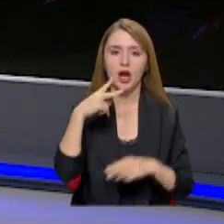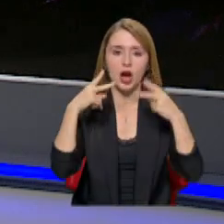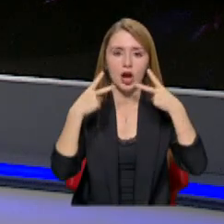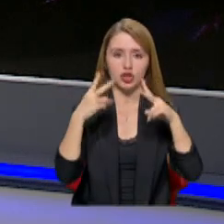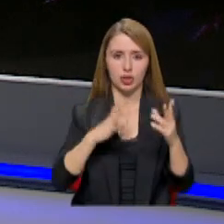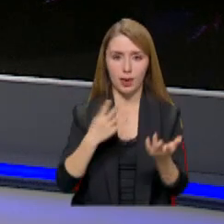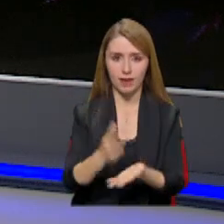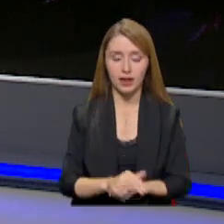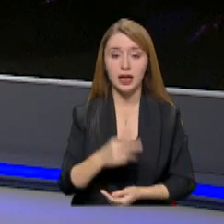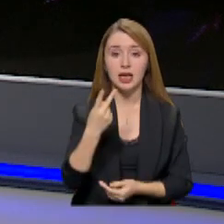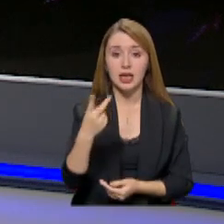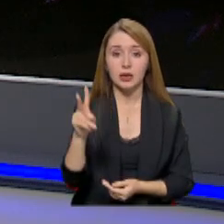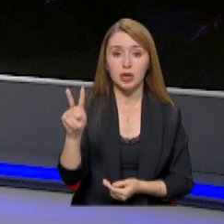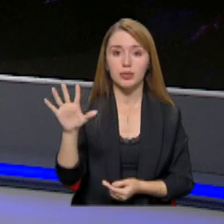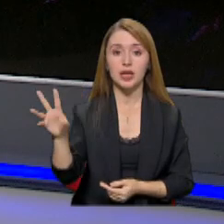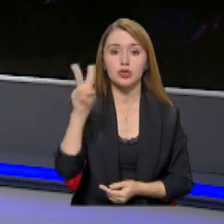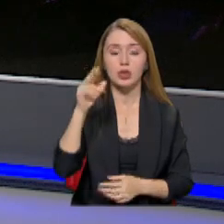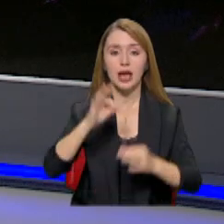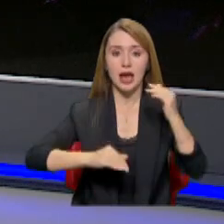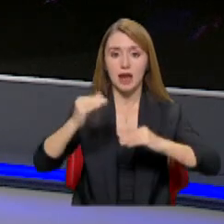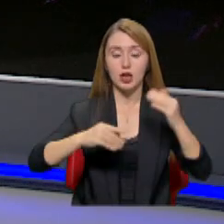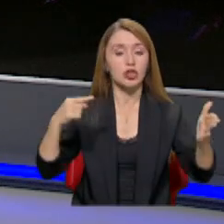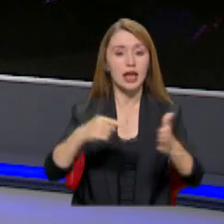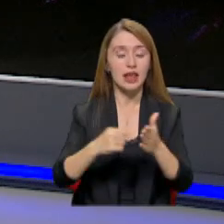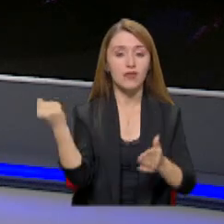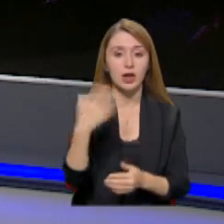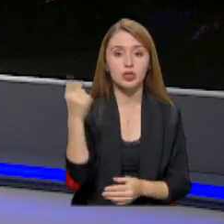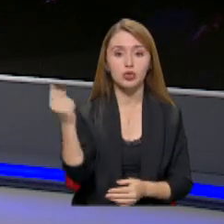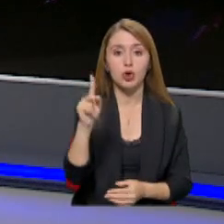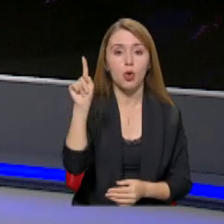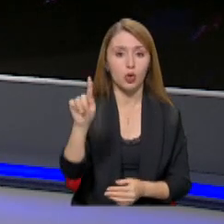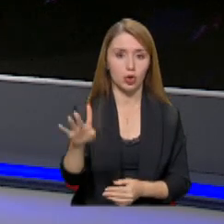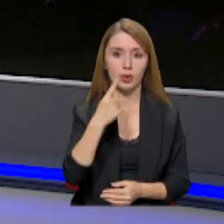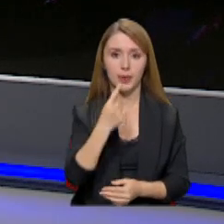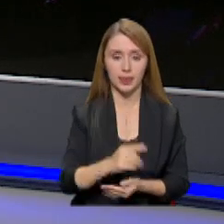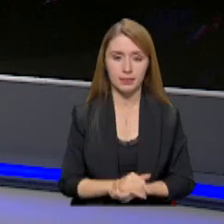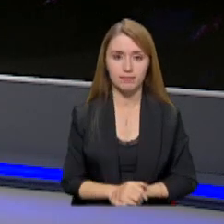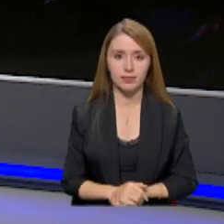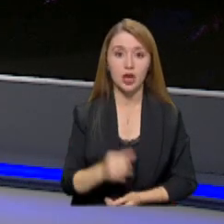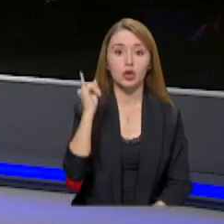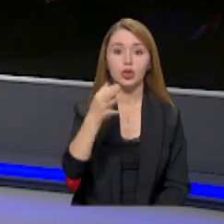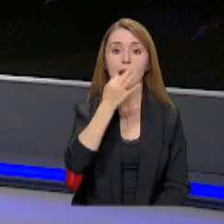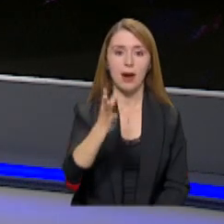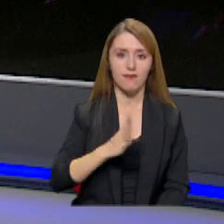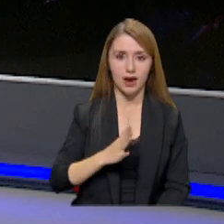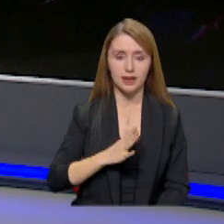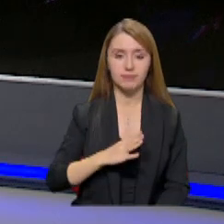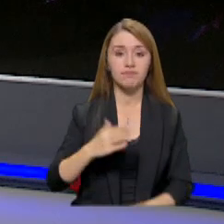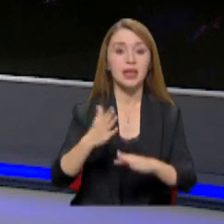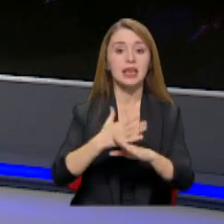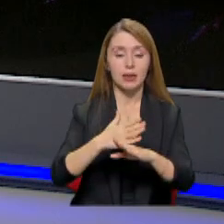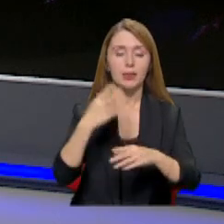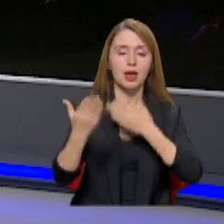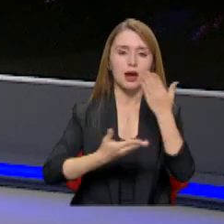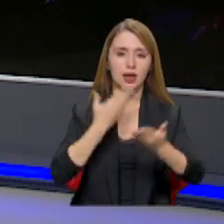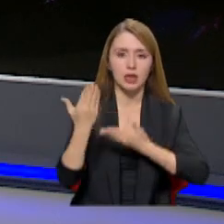kullanmıştı ve 2025 sonu enflasyon hedefimiz % 114 demişti size kötü haberlerim var sebepleriyle